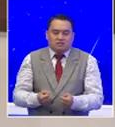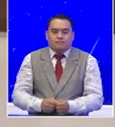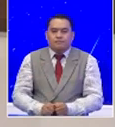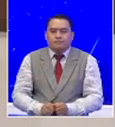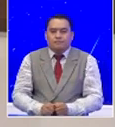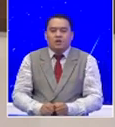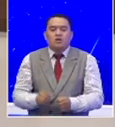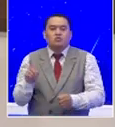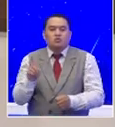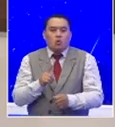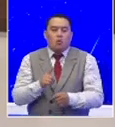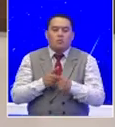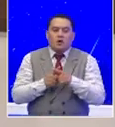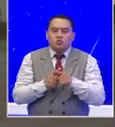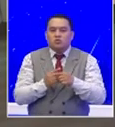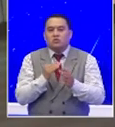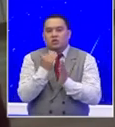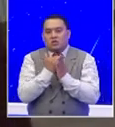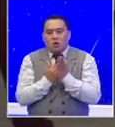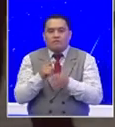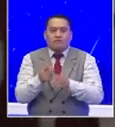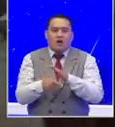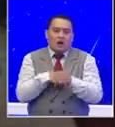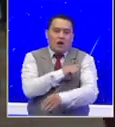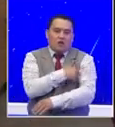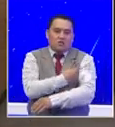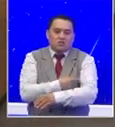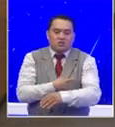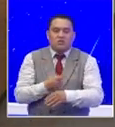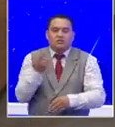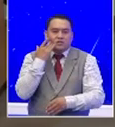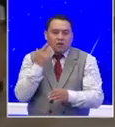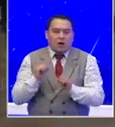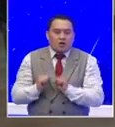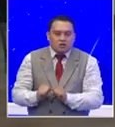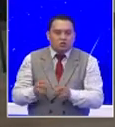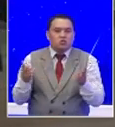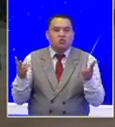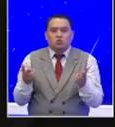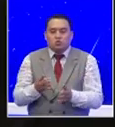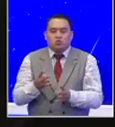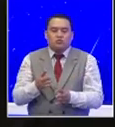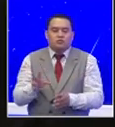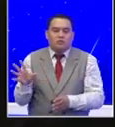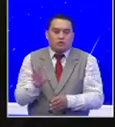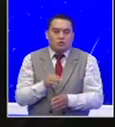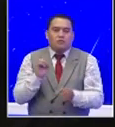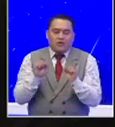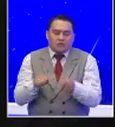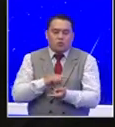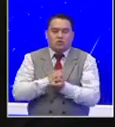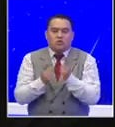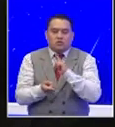болезни. Но несмотря на положительную статистику, врачи призывают граждан не расслабляться. Любое пренебрежение санитарными нормами может